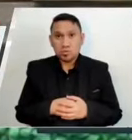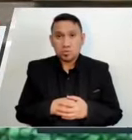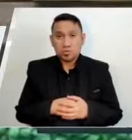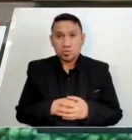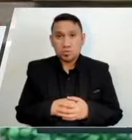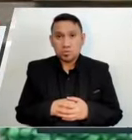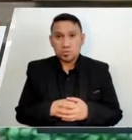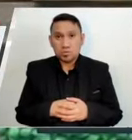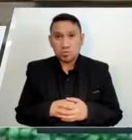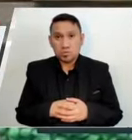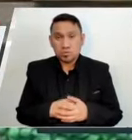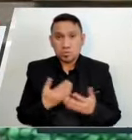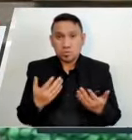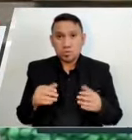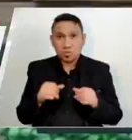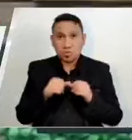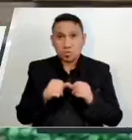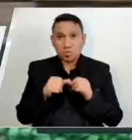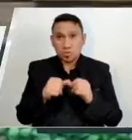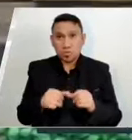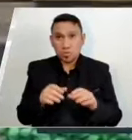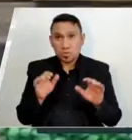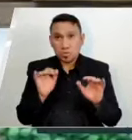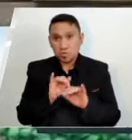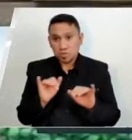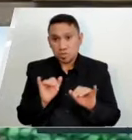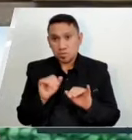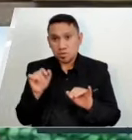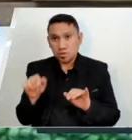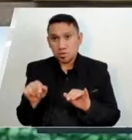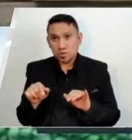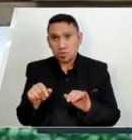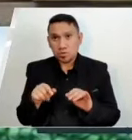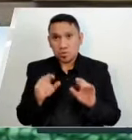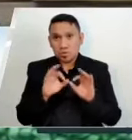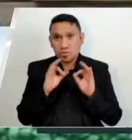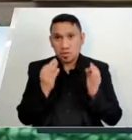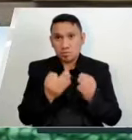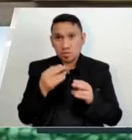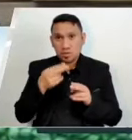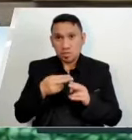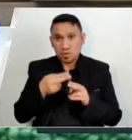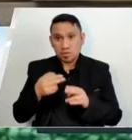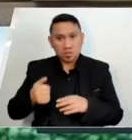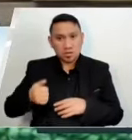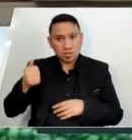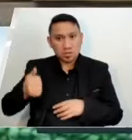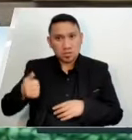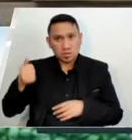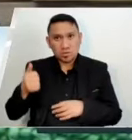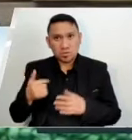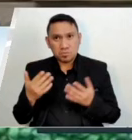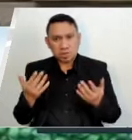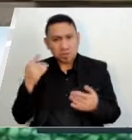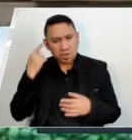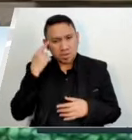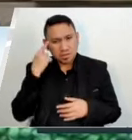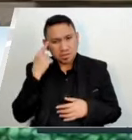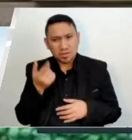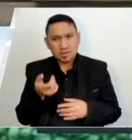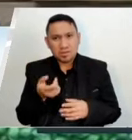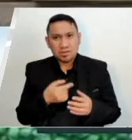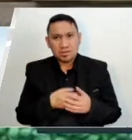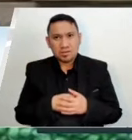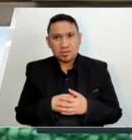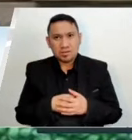sunod-sunod pare-pareho pa apilyido ang nananalo Ano ba yan kabulastugan na yyan and i'm very happy